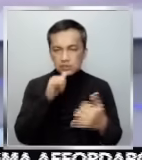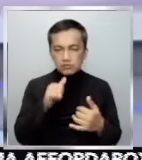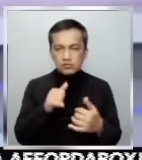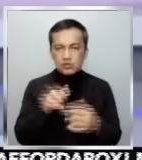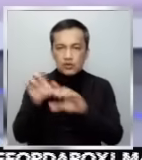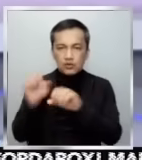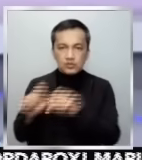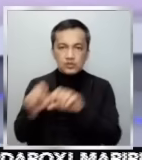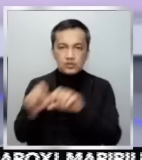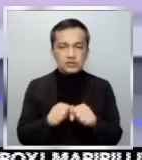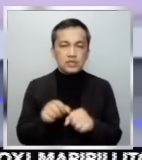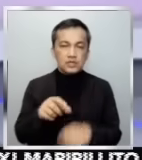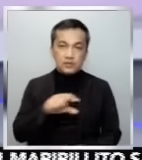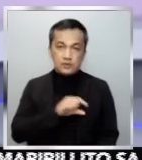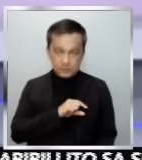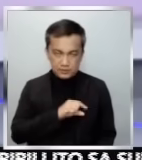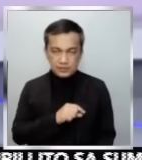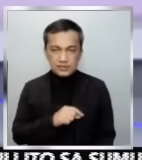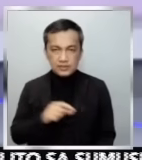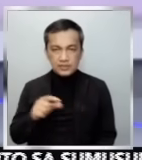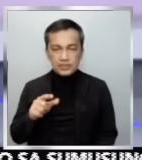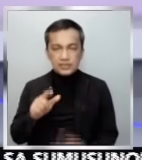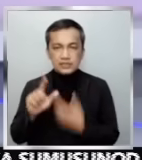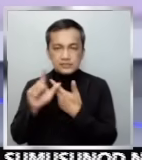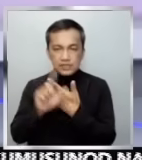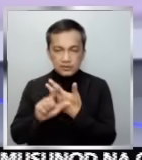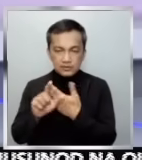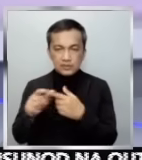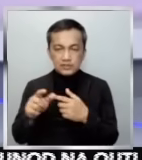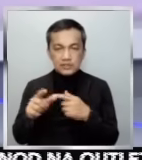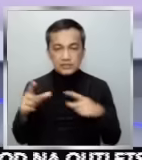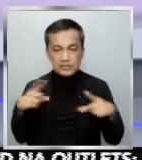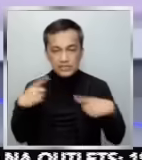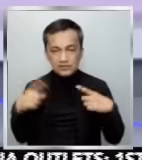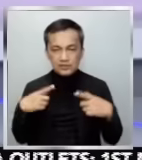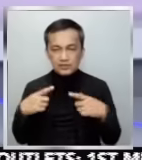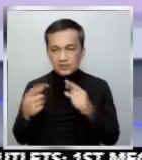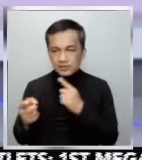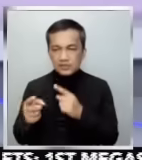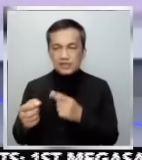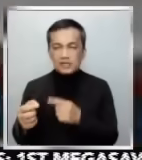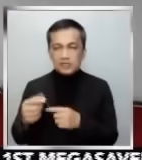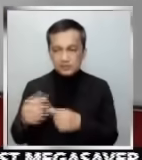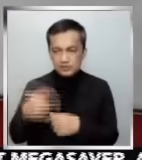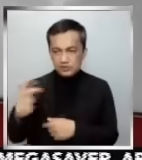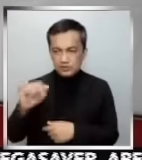na operasyon ng pulisya sa Laguna at yan ang tinutukan ni John consulta